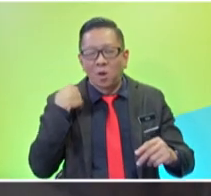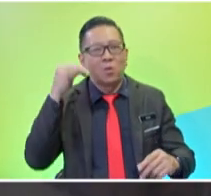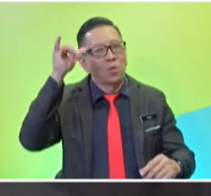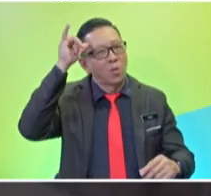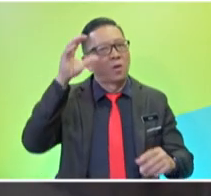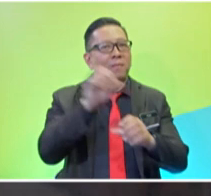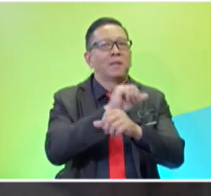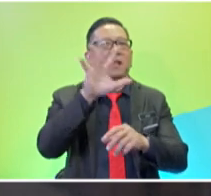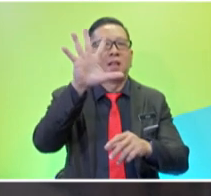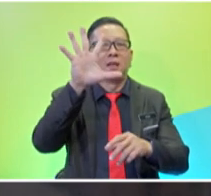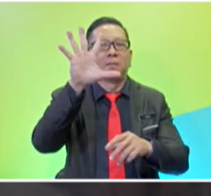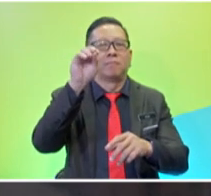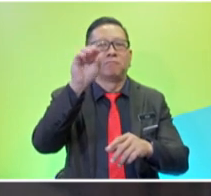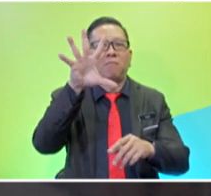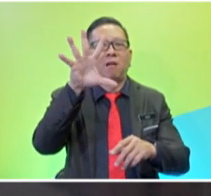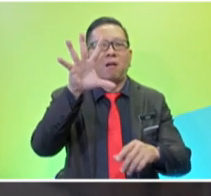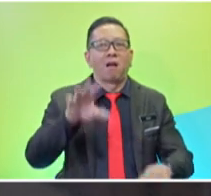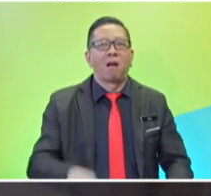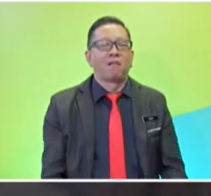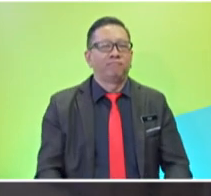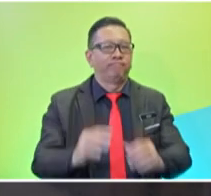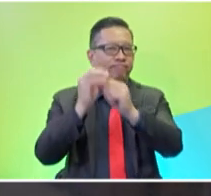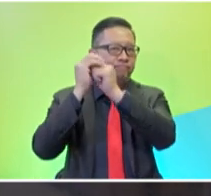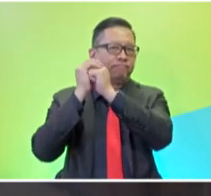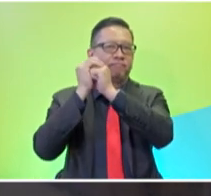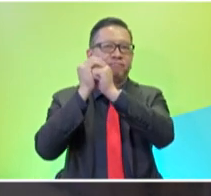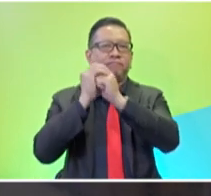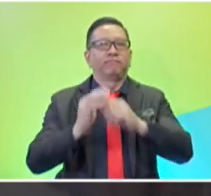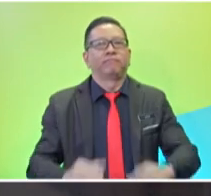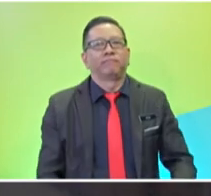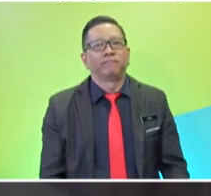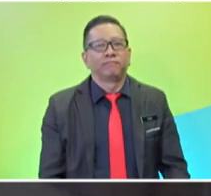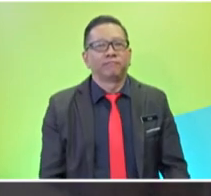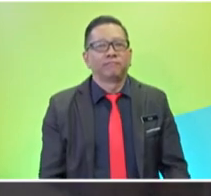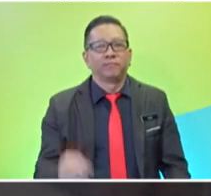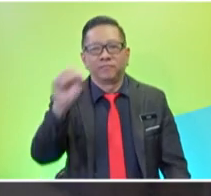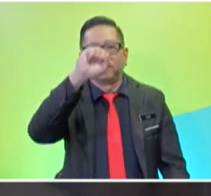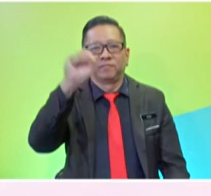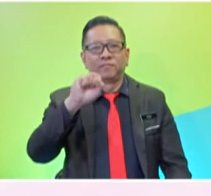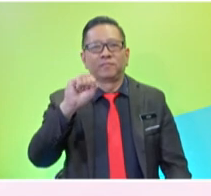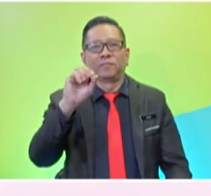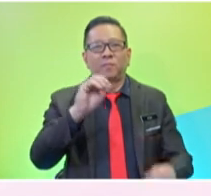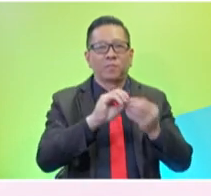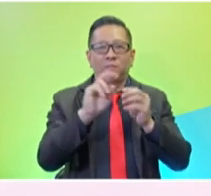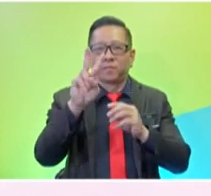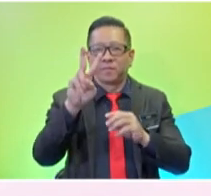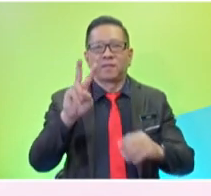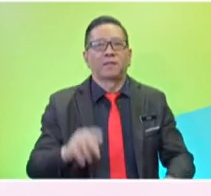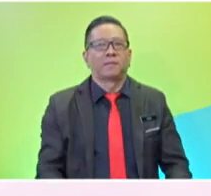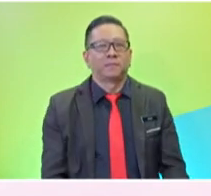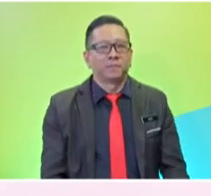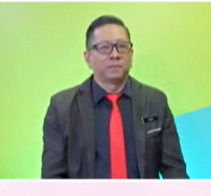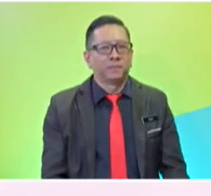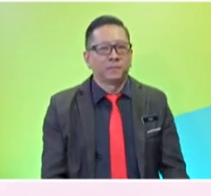bintang lima bintang untuknya Baiklah untuk soal yang kedua oke kedua kita ada